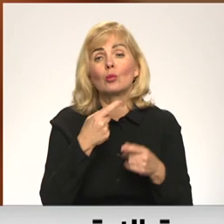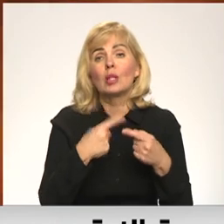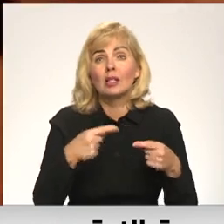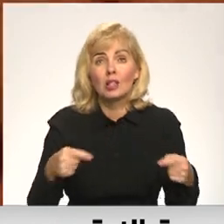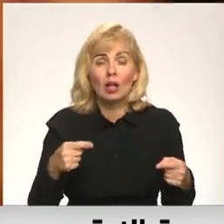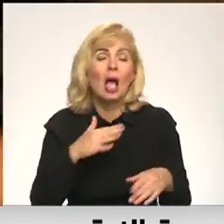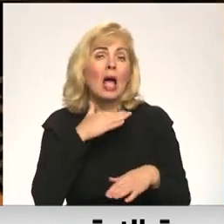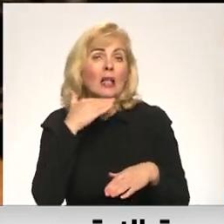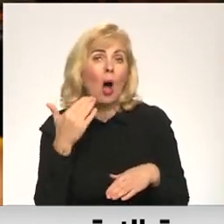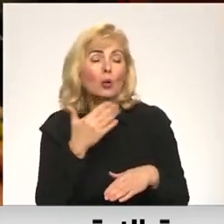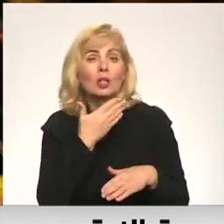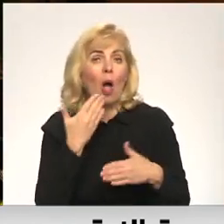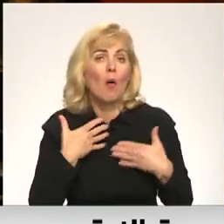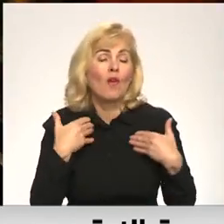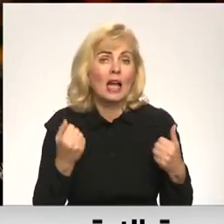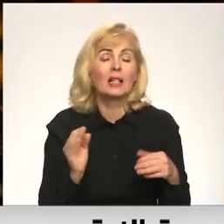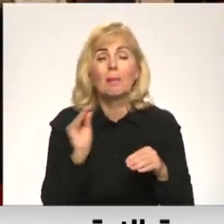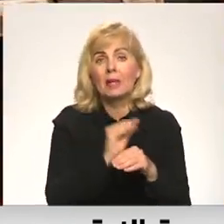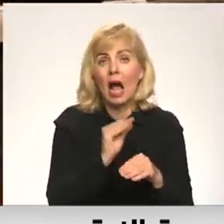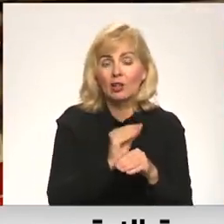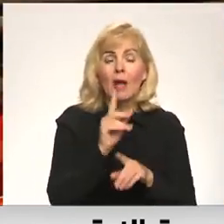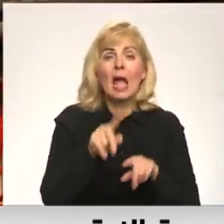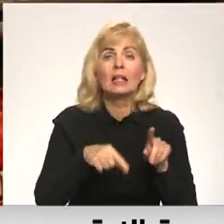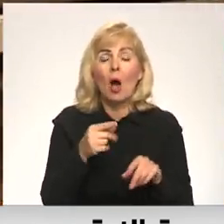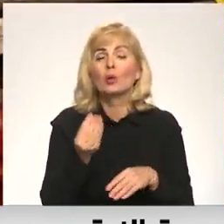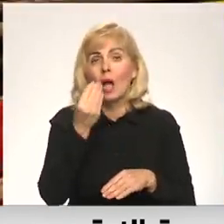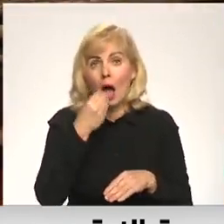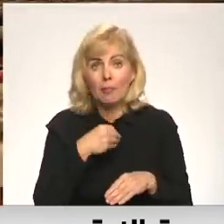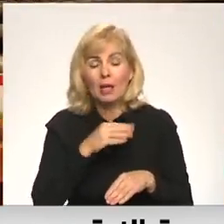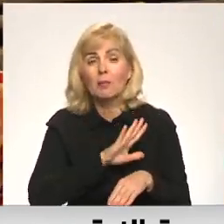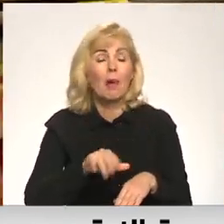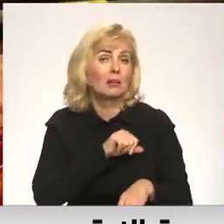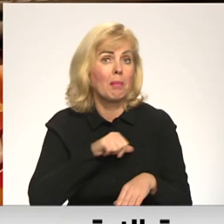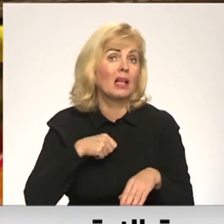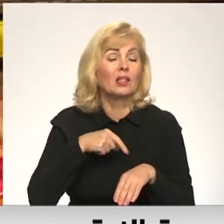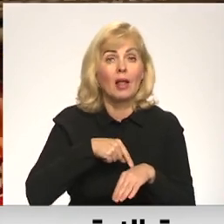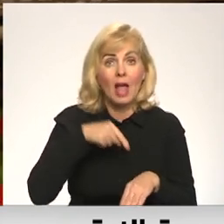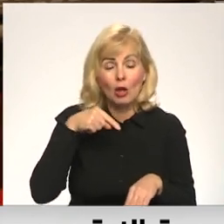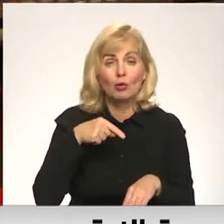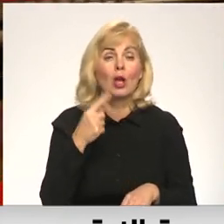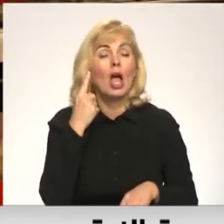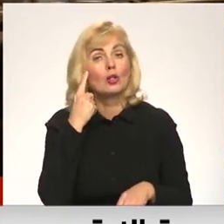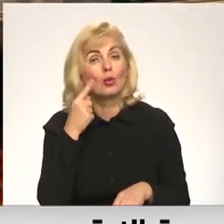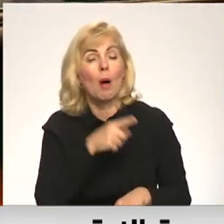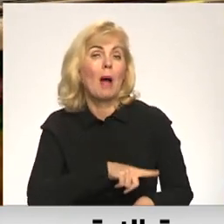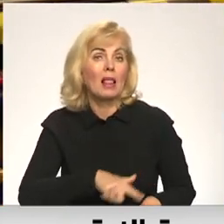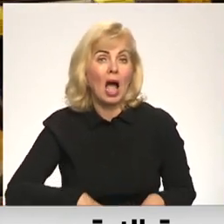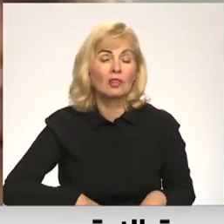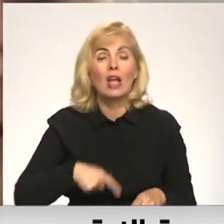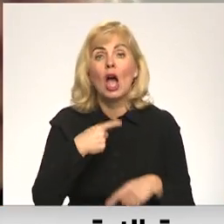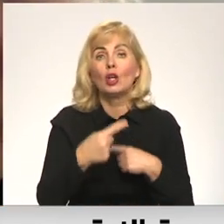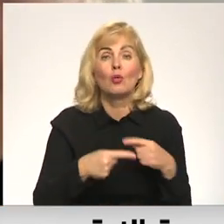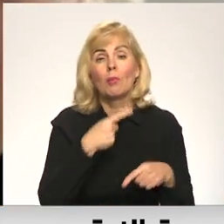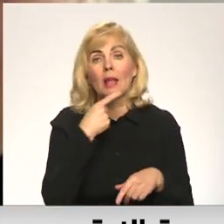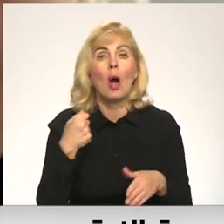Un pārāk liels neveselīgo piedevu daudzums nereti tiek apēsts, par to nenojaušot. Manuprāt, Latvijā joprojām nav